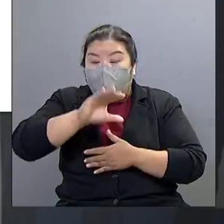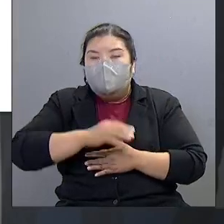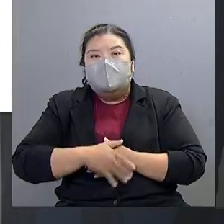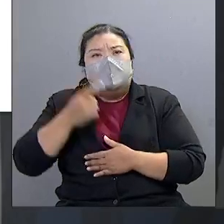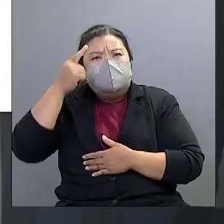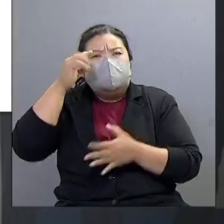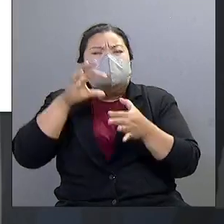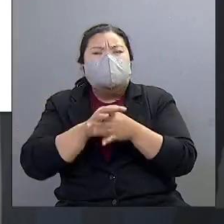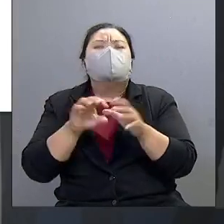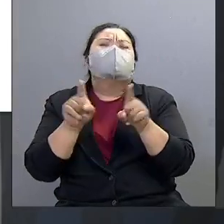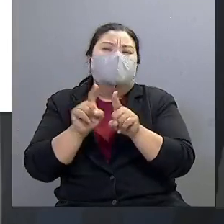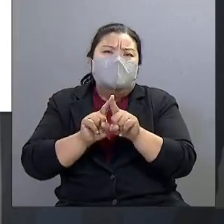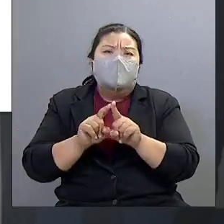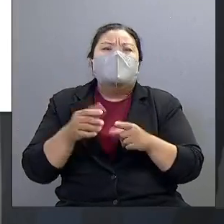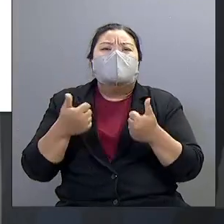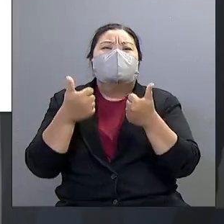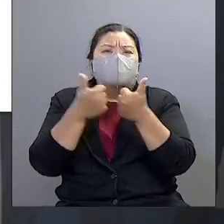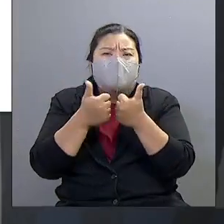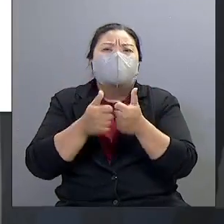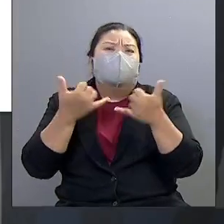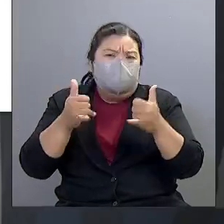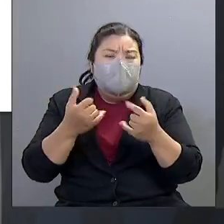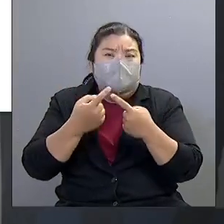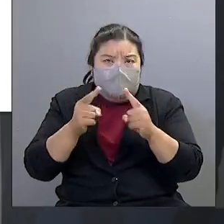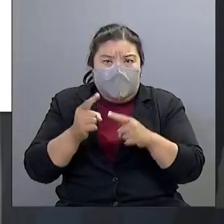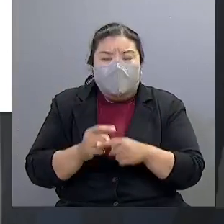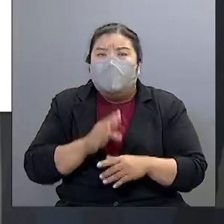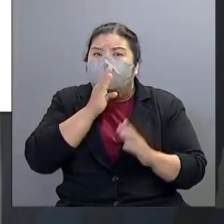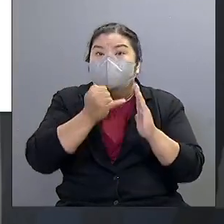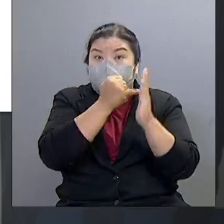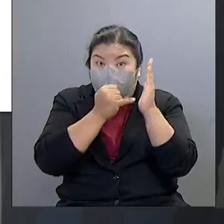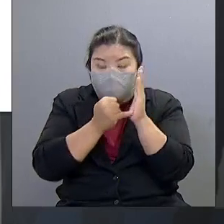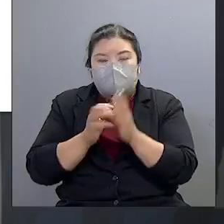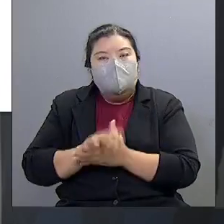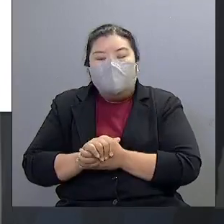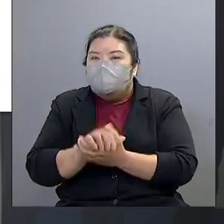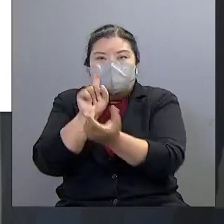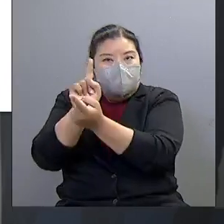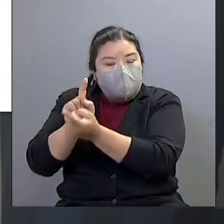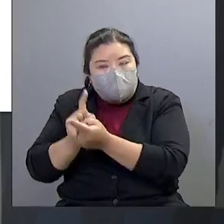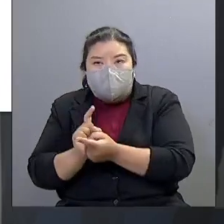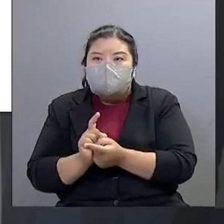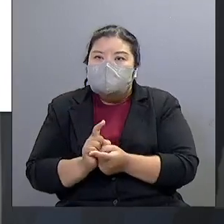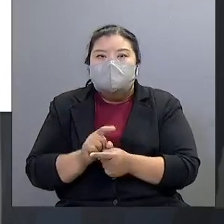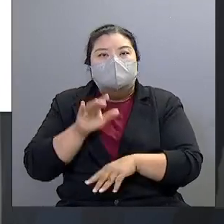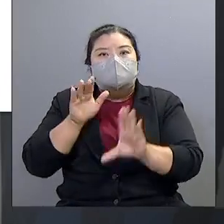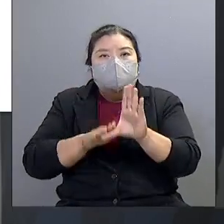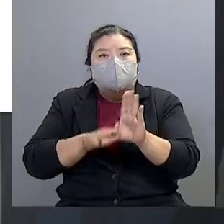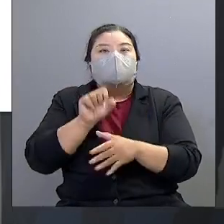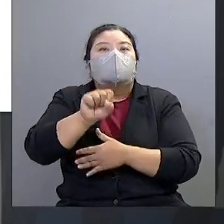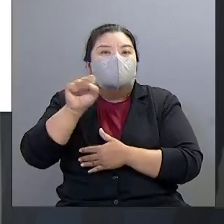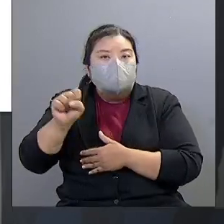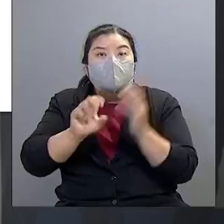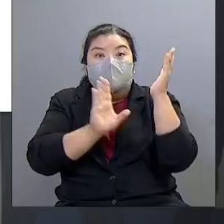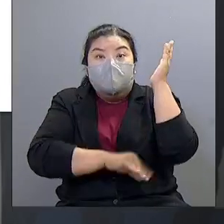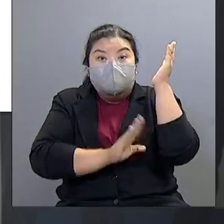เกมนั่นแหละค่ะและเมื่อถูกถามถึงการลงพื้นที่หาเสียงและเปิดตัวว่าที่ผู้สมัครในพื้นที่ภาคใต้ก็บอกว่า